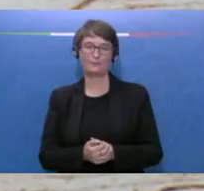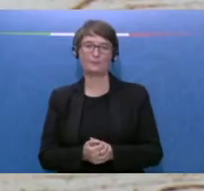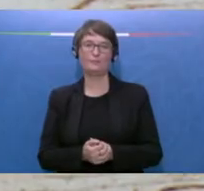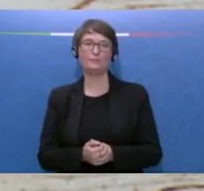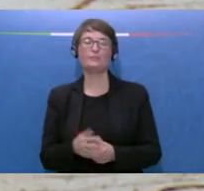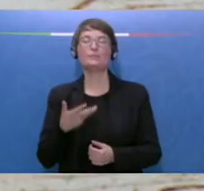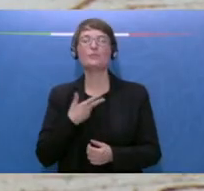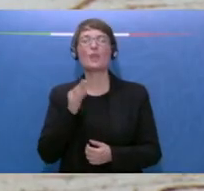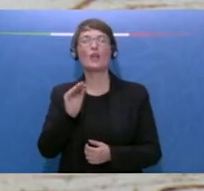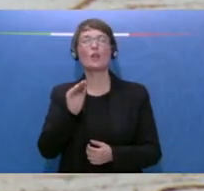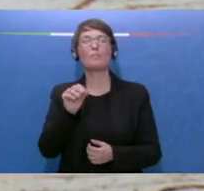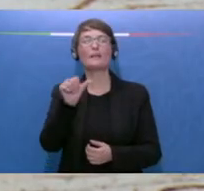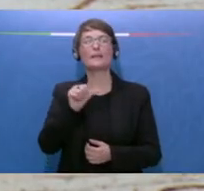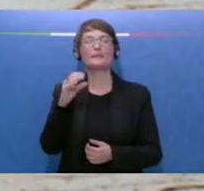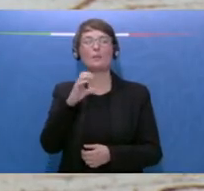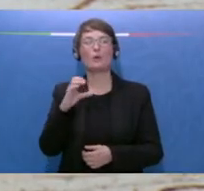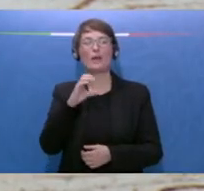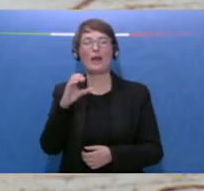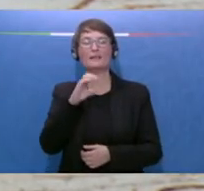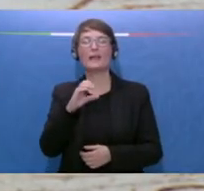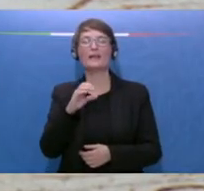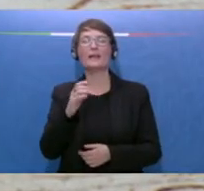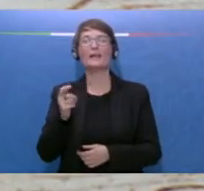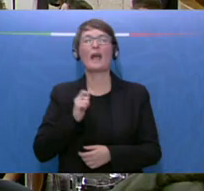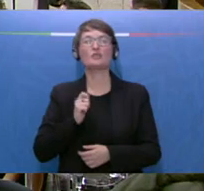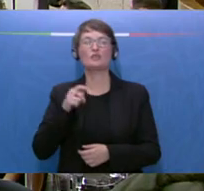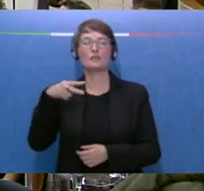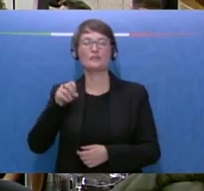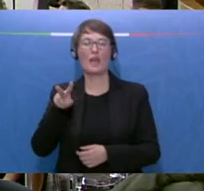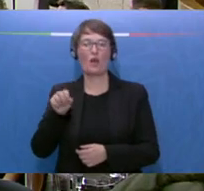c'è una domanda da simone cantarini per agenzia nova